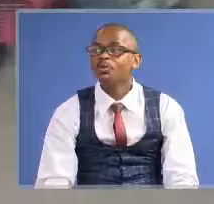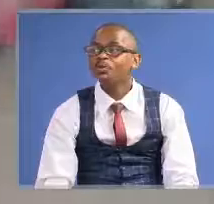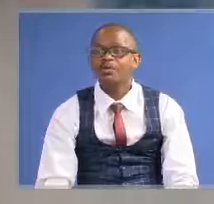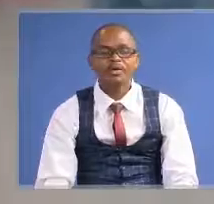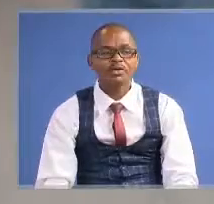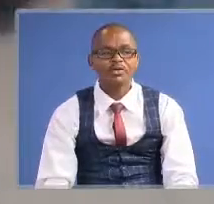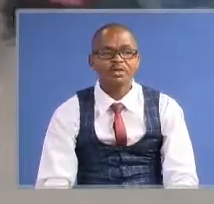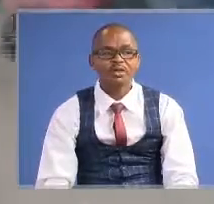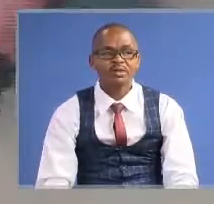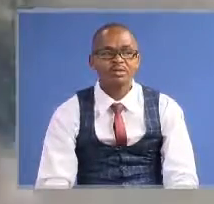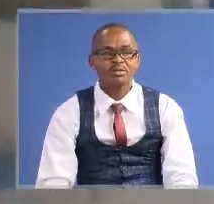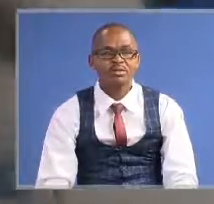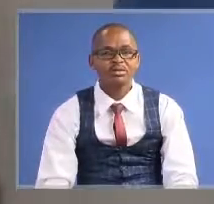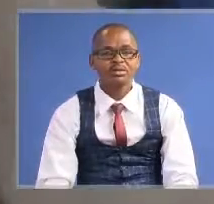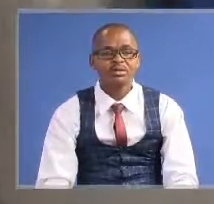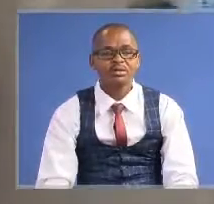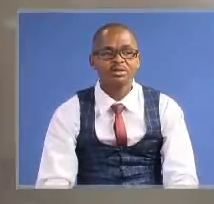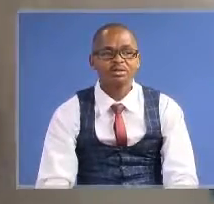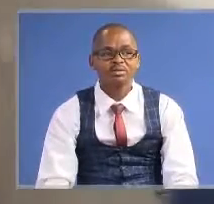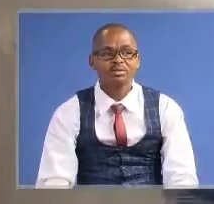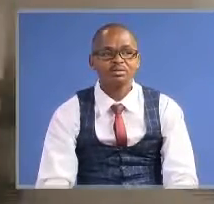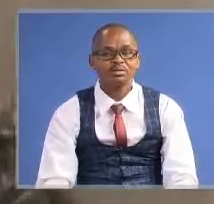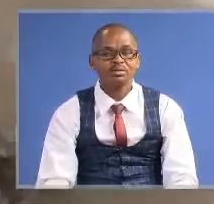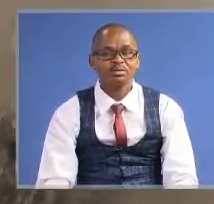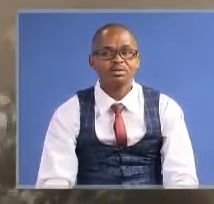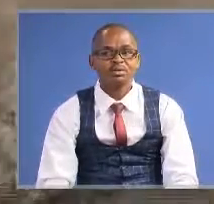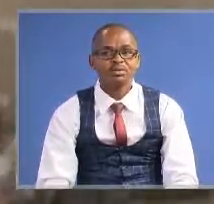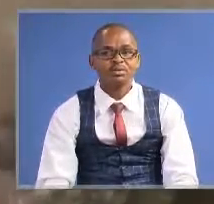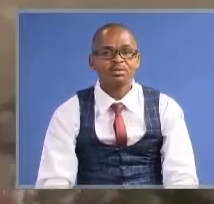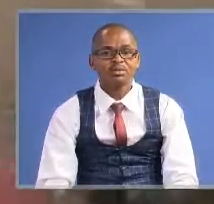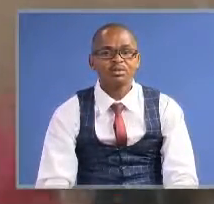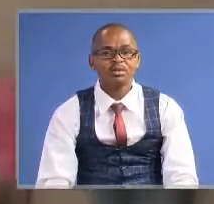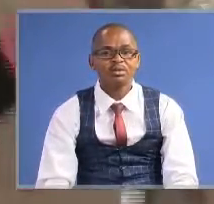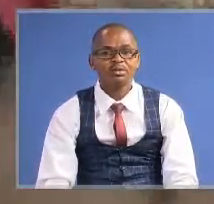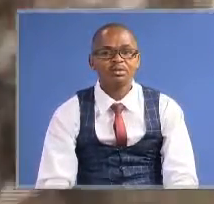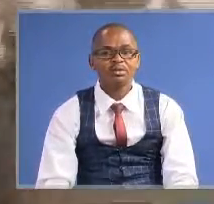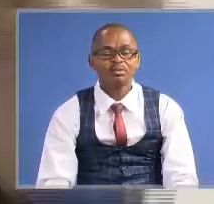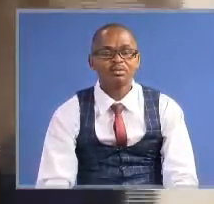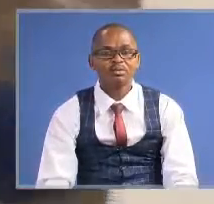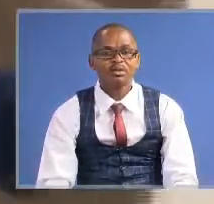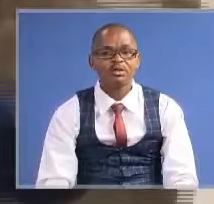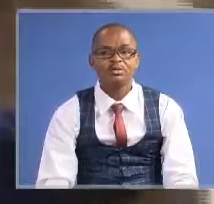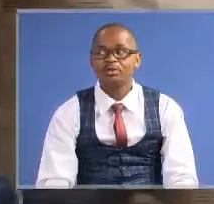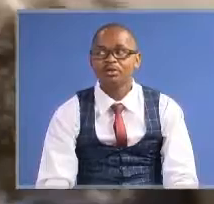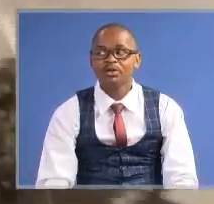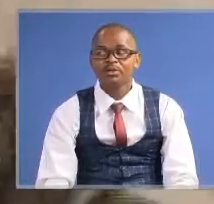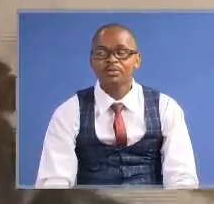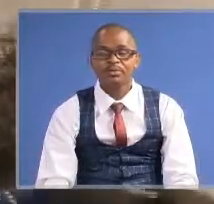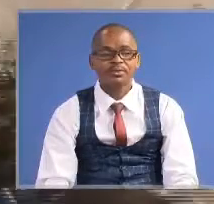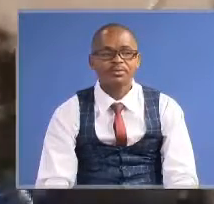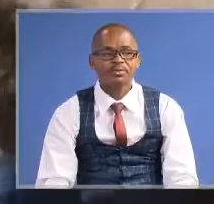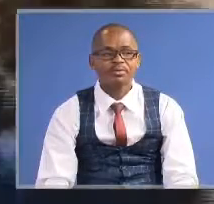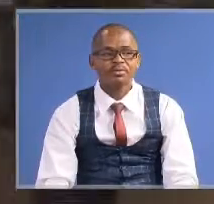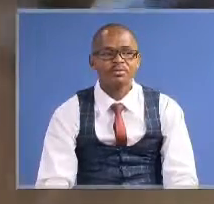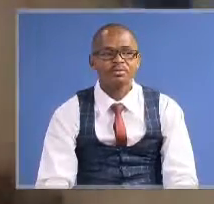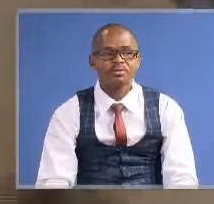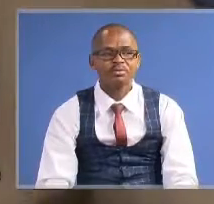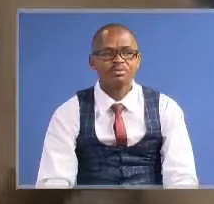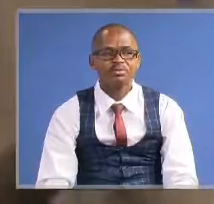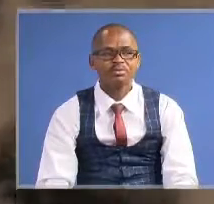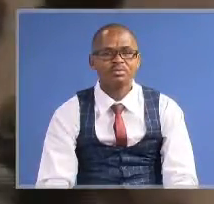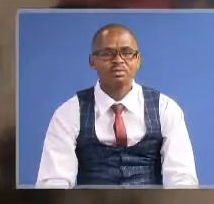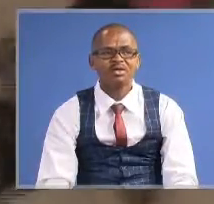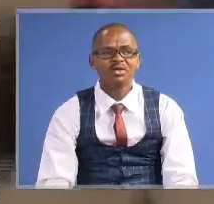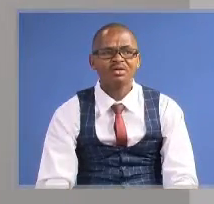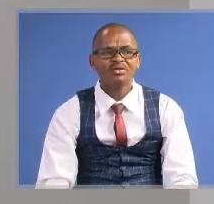hivyo, halmashauri ya kuchunguza na kuhakikisha utendakazi bora wa polisi imetaja kitendo hicho kuwa kinyume cha sheria na kuanzisha uchunguzi